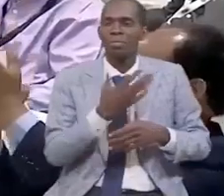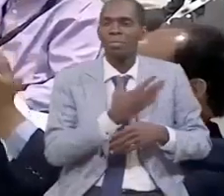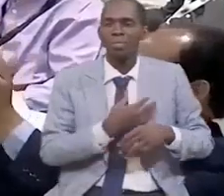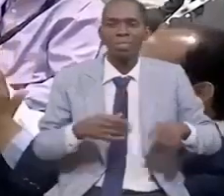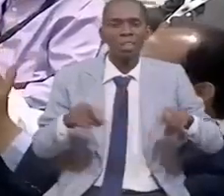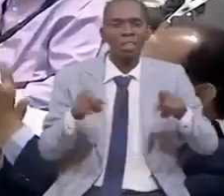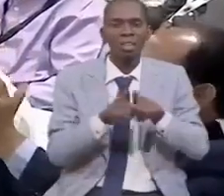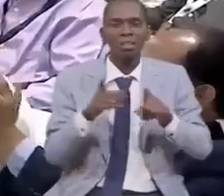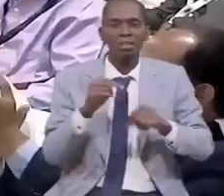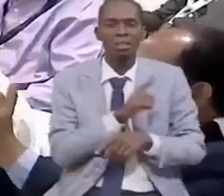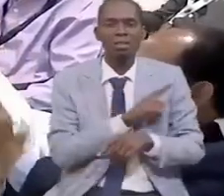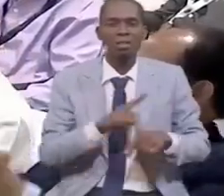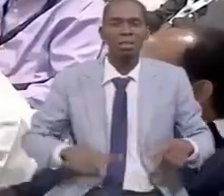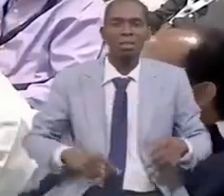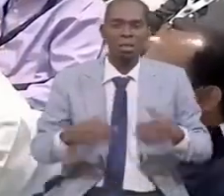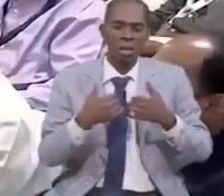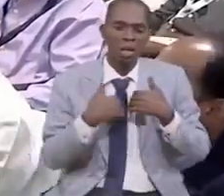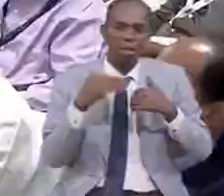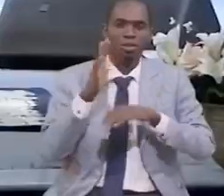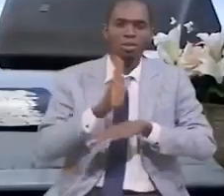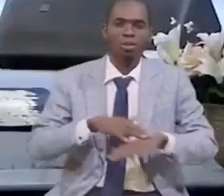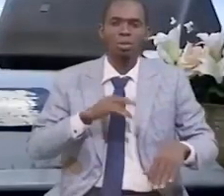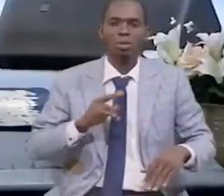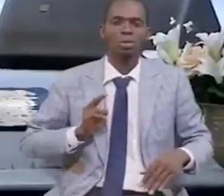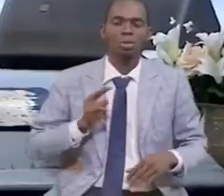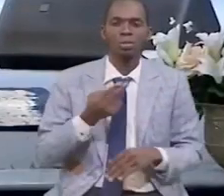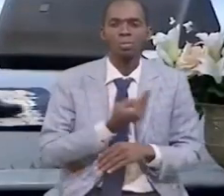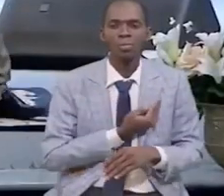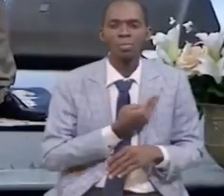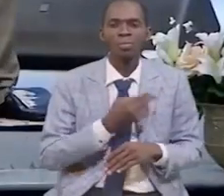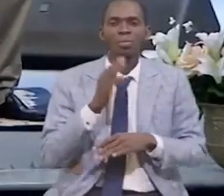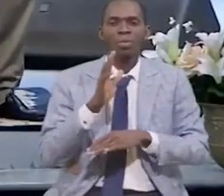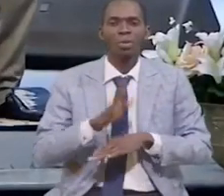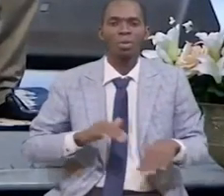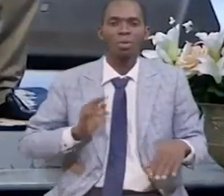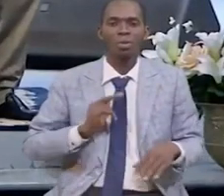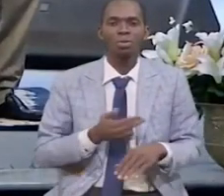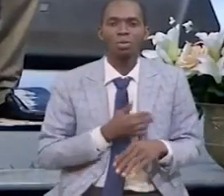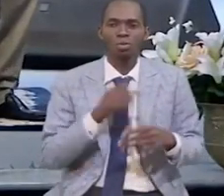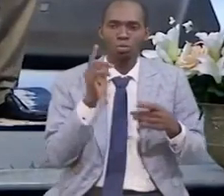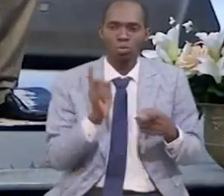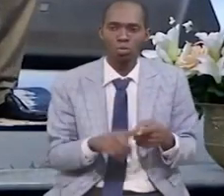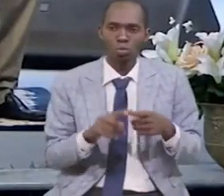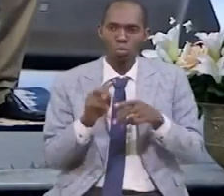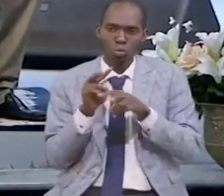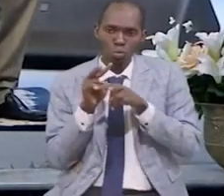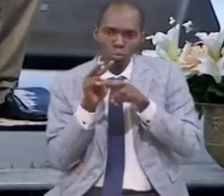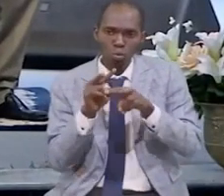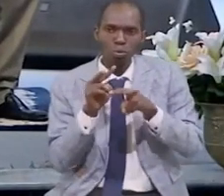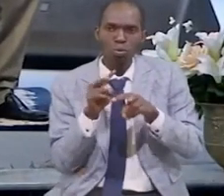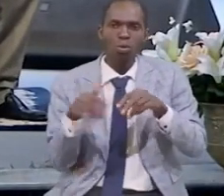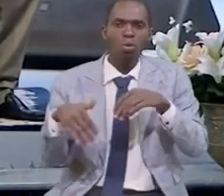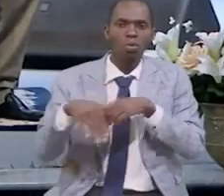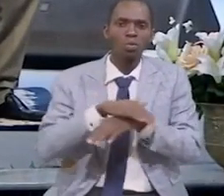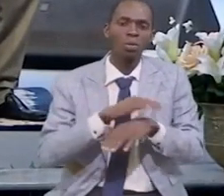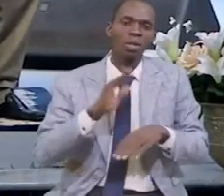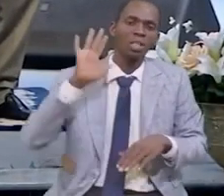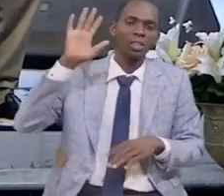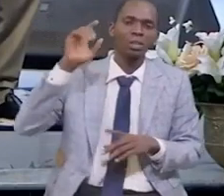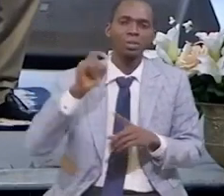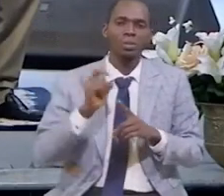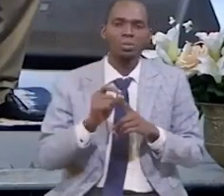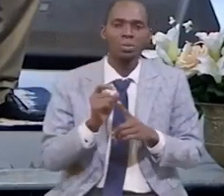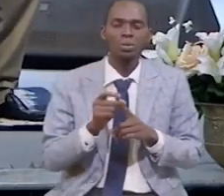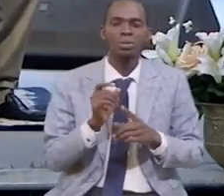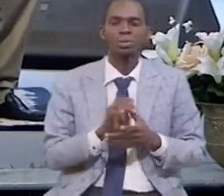has called us, ప్రభు మనలను పిలిచి ఉండగా, he called us to watch over his word. ఆయన తన వాక్కుల మీద